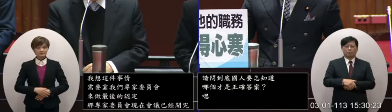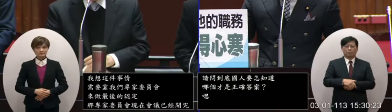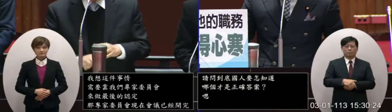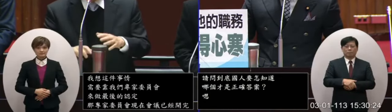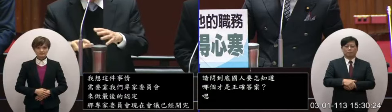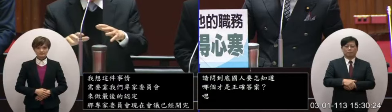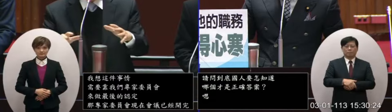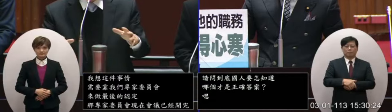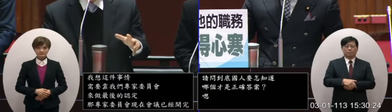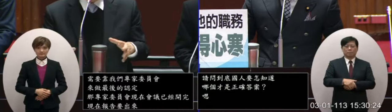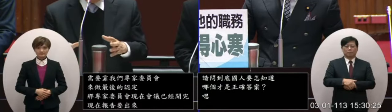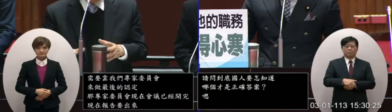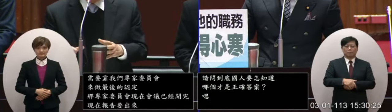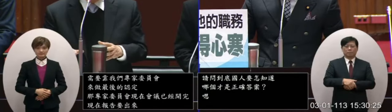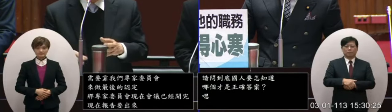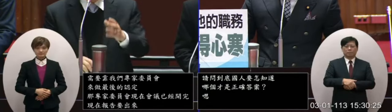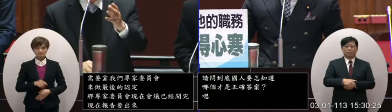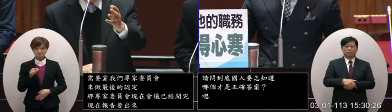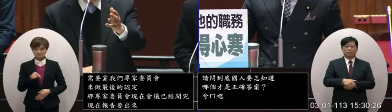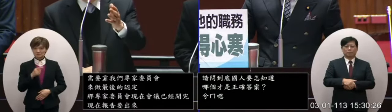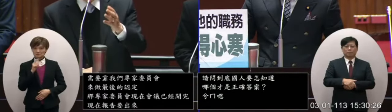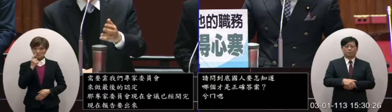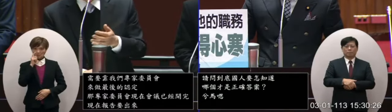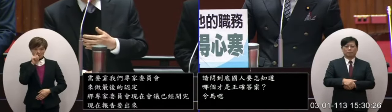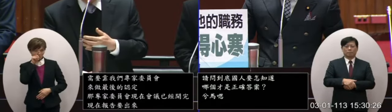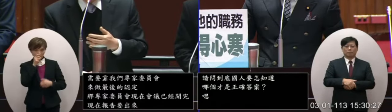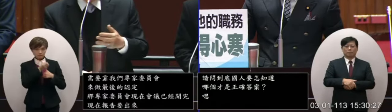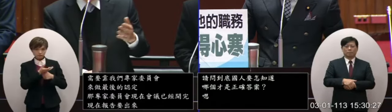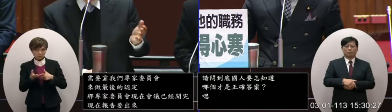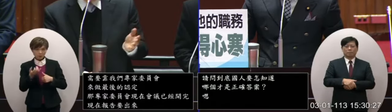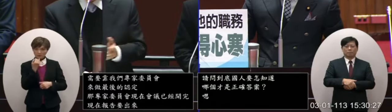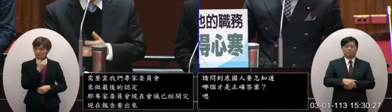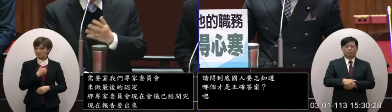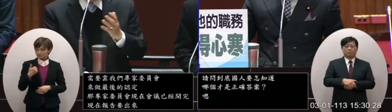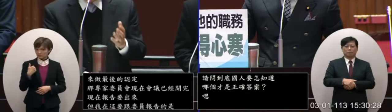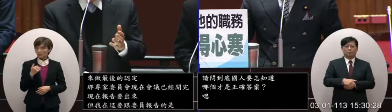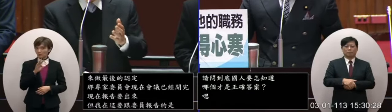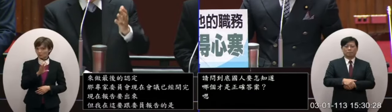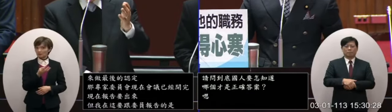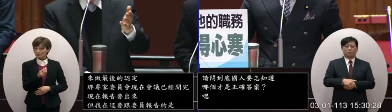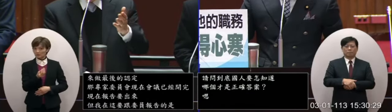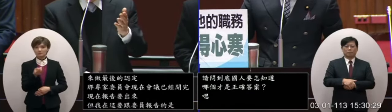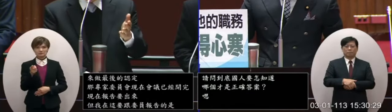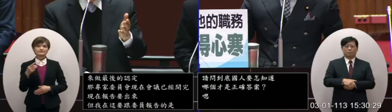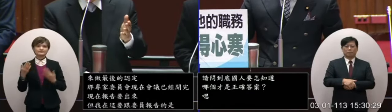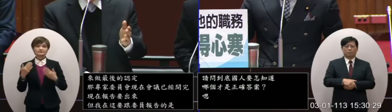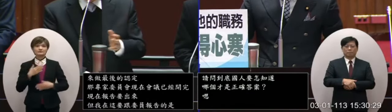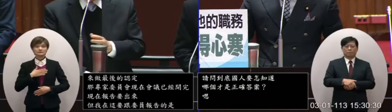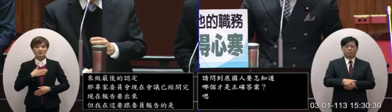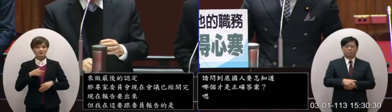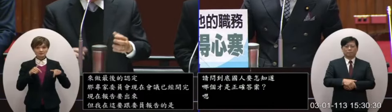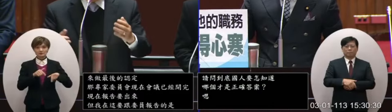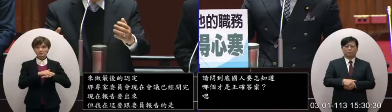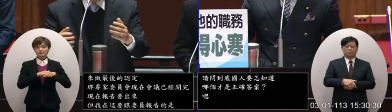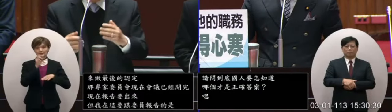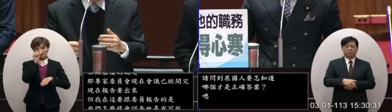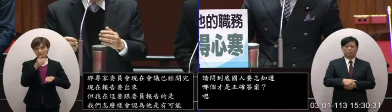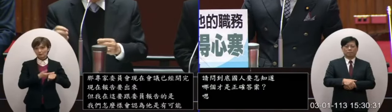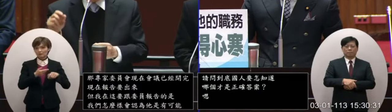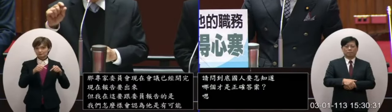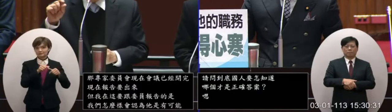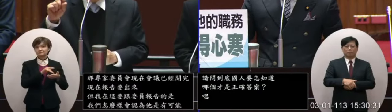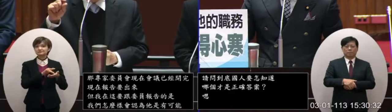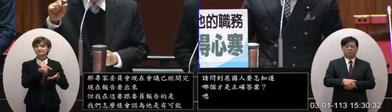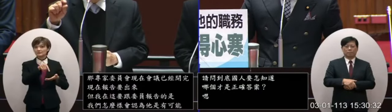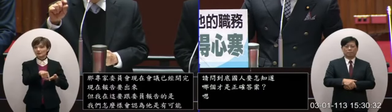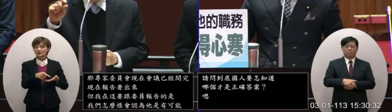怎么样会认为它是有可能呢？因为你可能也很清楚嘛，我在这里讲了很多次，西部特罗呢，实际上我们进口以